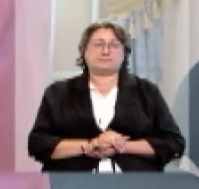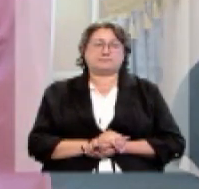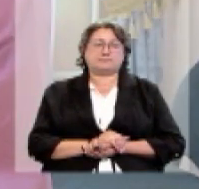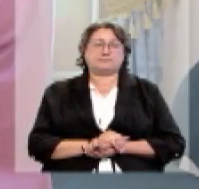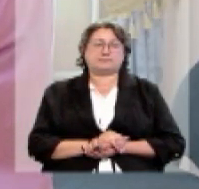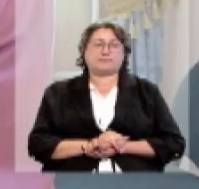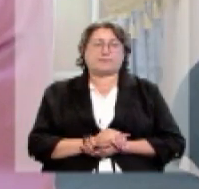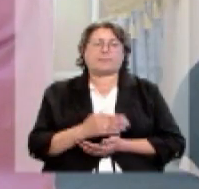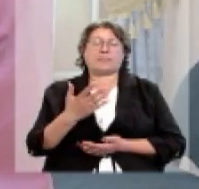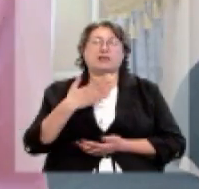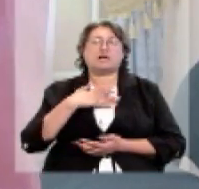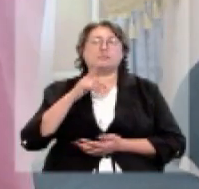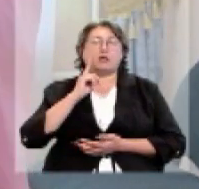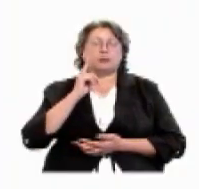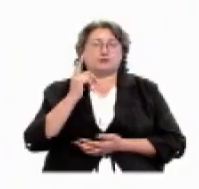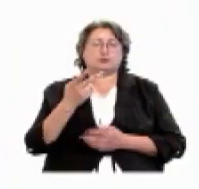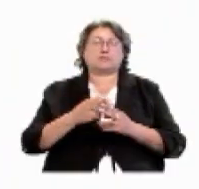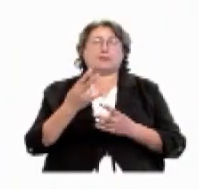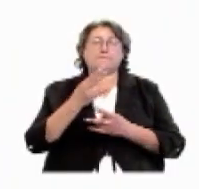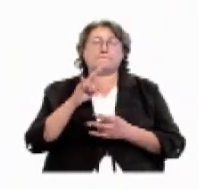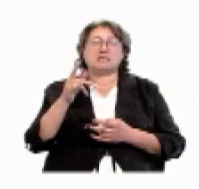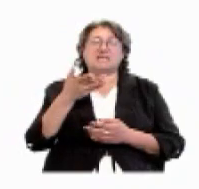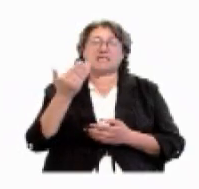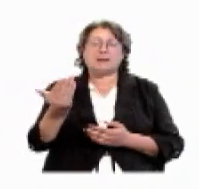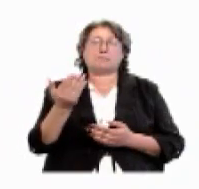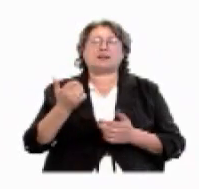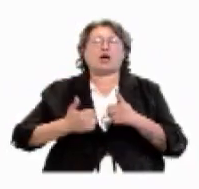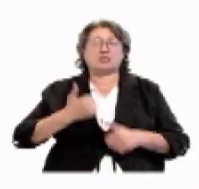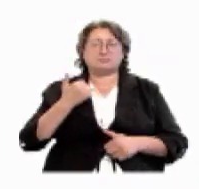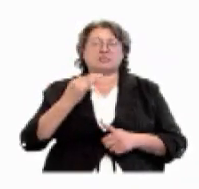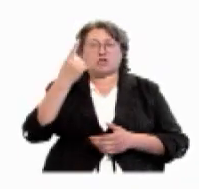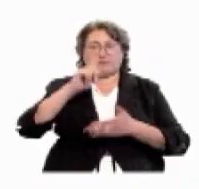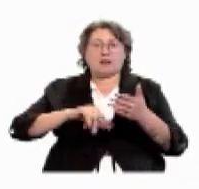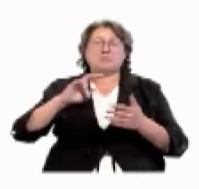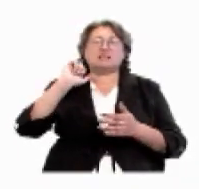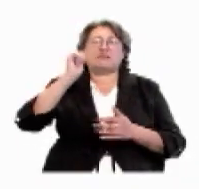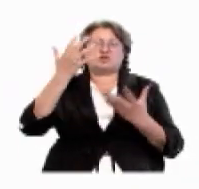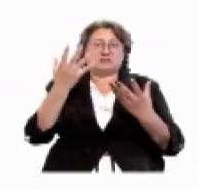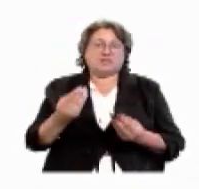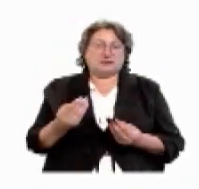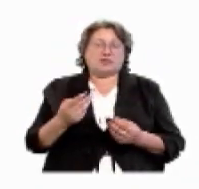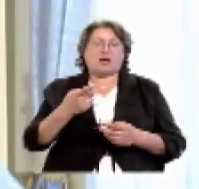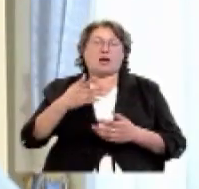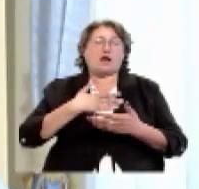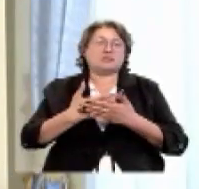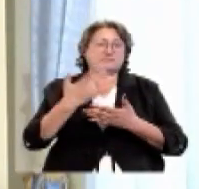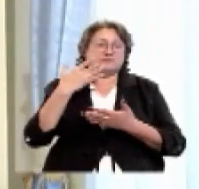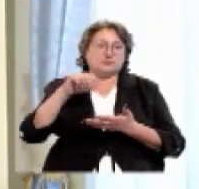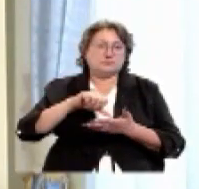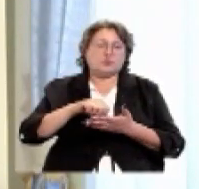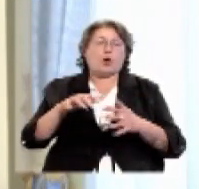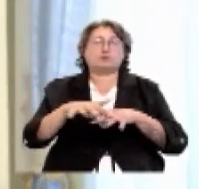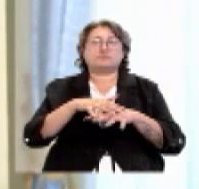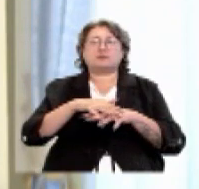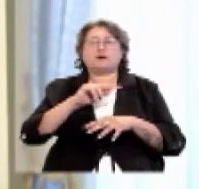Міне біздің мақтан тұтып ертеңімізді сеніп тапсыратын жастарымыз. Наргиз Сағит озат оқушы, қоғамдық жұмыстарға белсене қатысатын өрең. Ыбырай